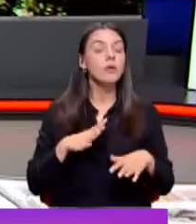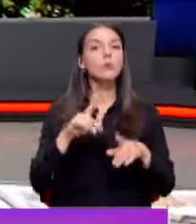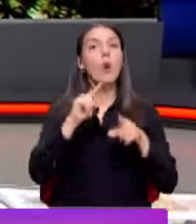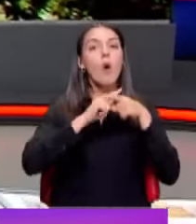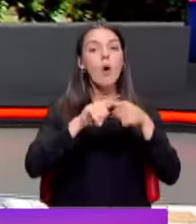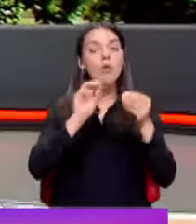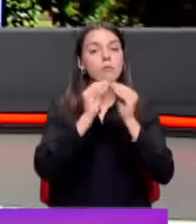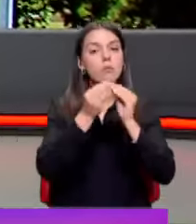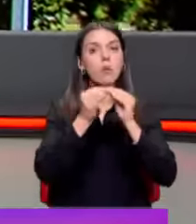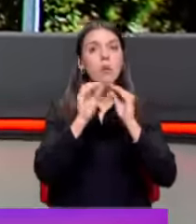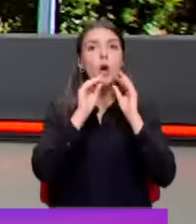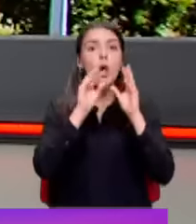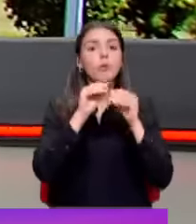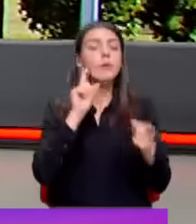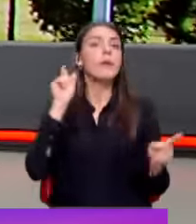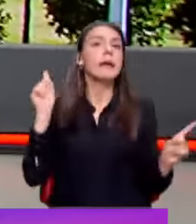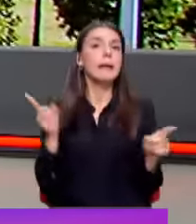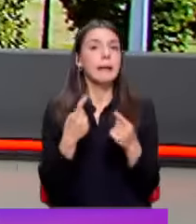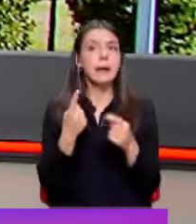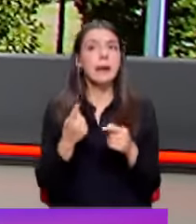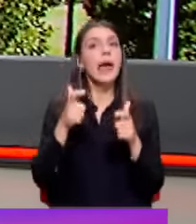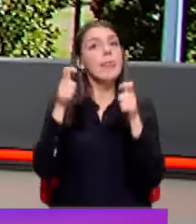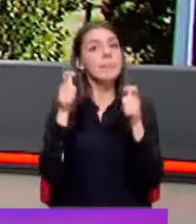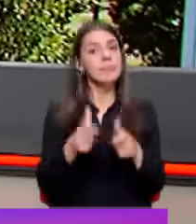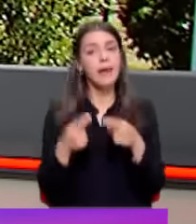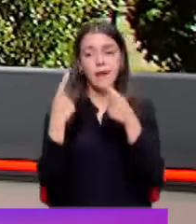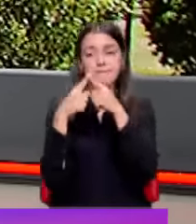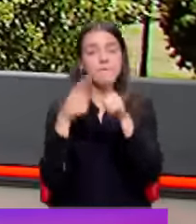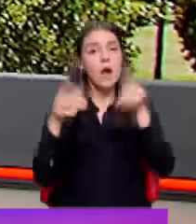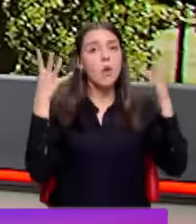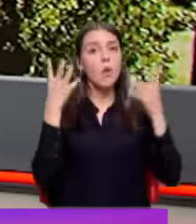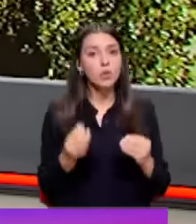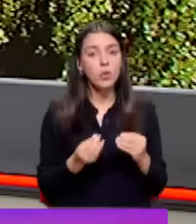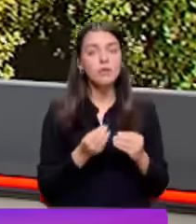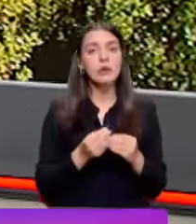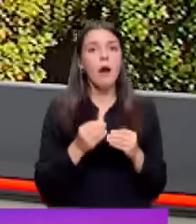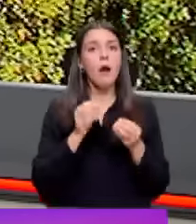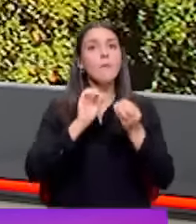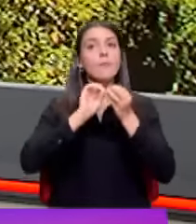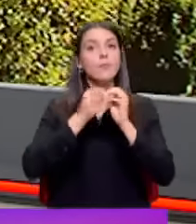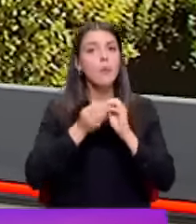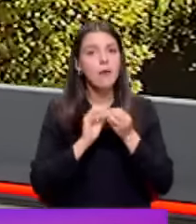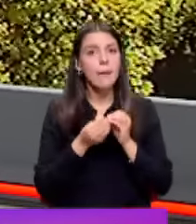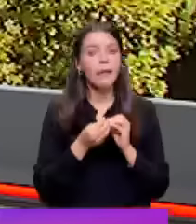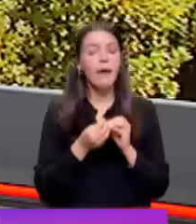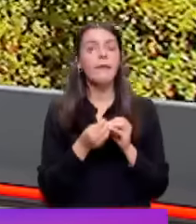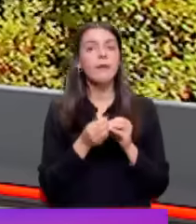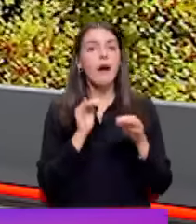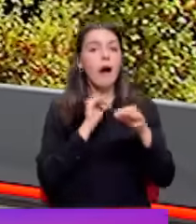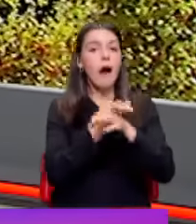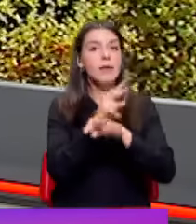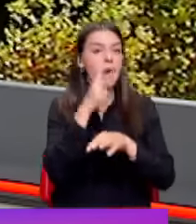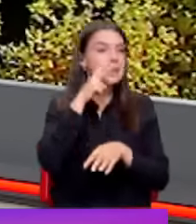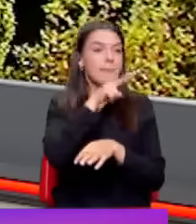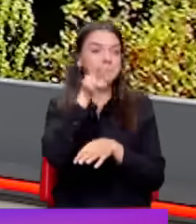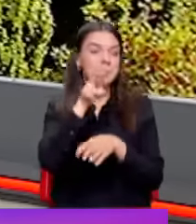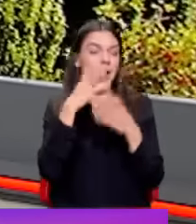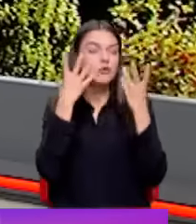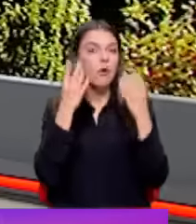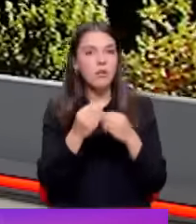dertlerimizi konuşamaz hale geldik. Nerede ayrışıyorsak dertler bakımından, hayata bakış açısı